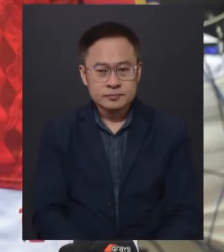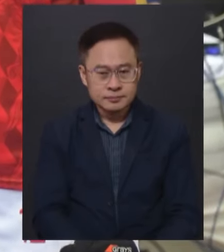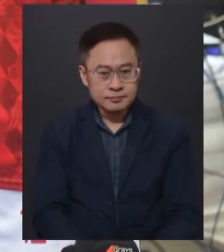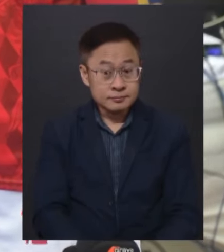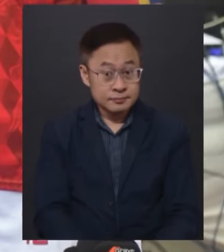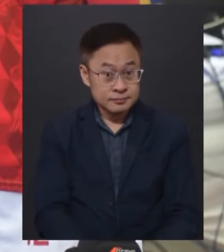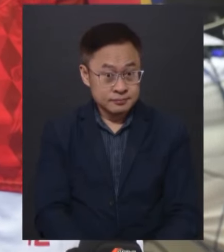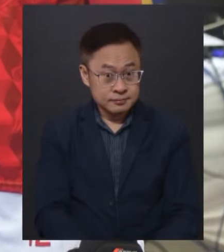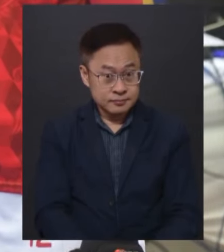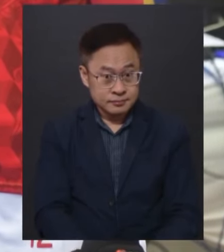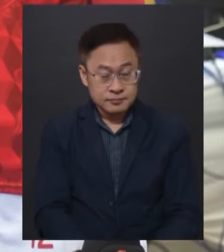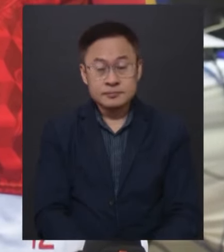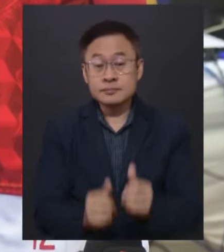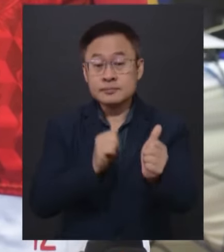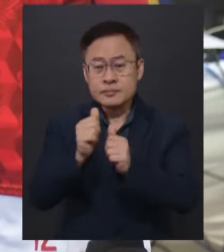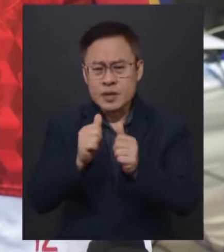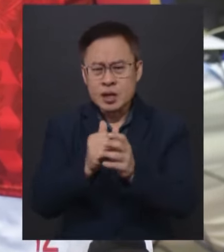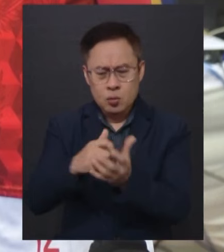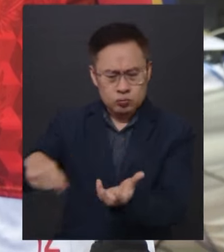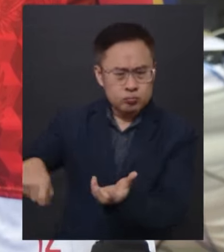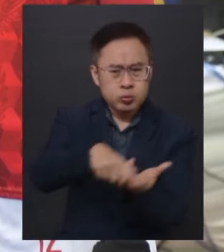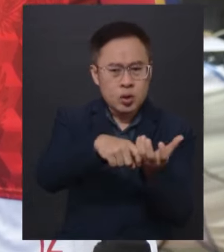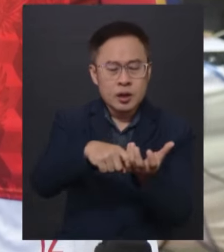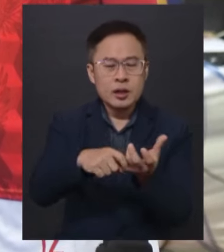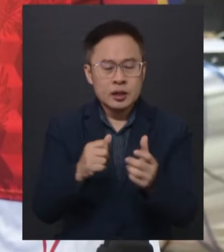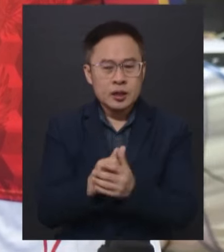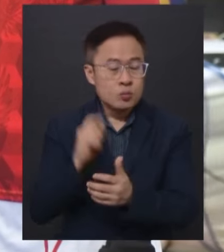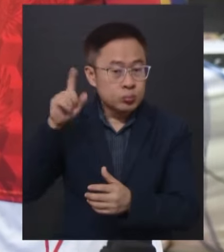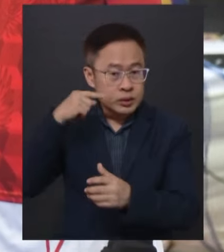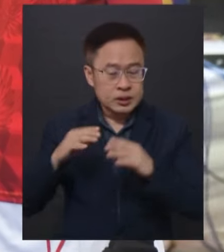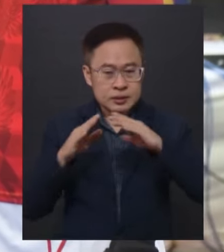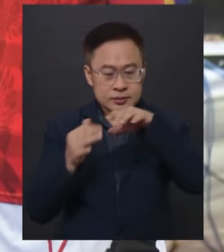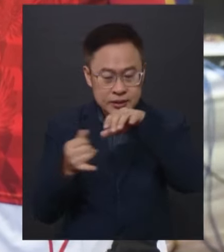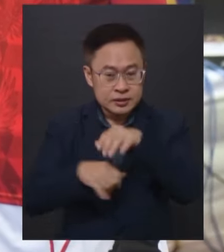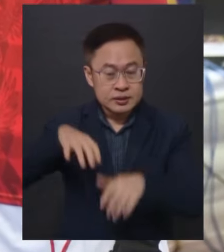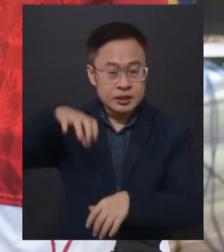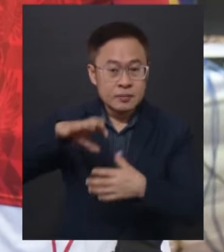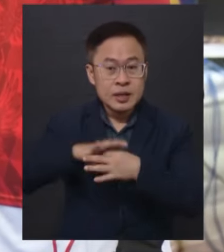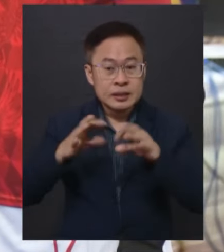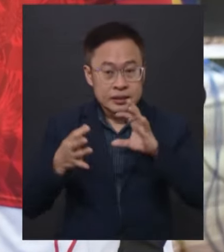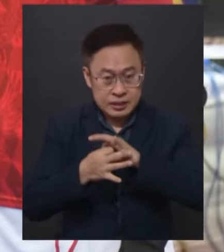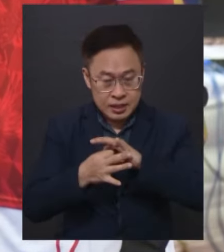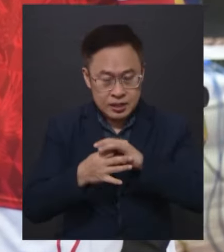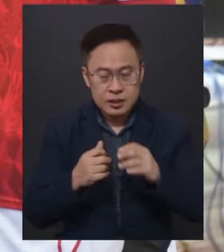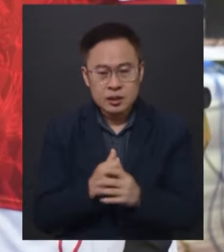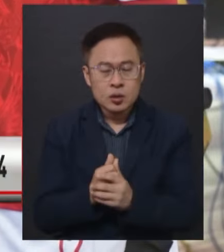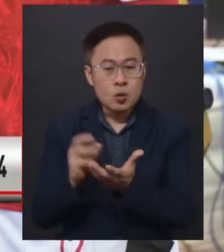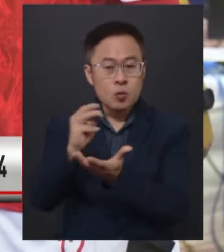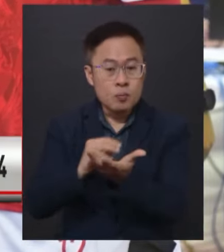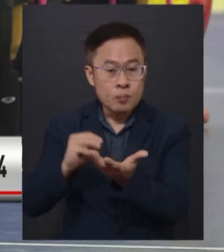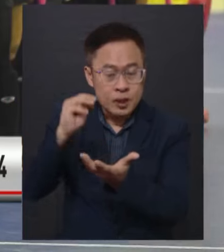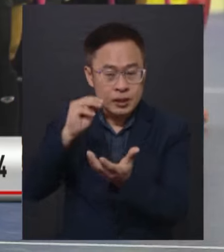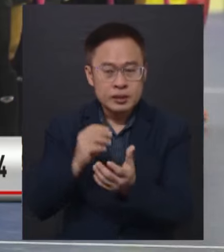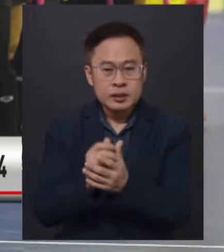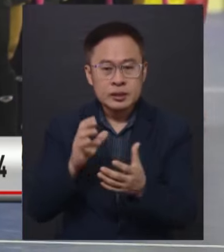ค่ะการแข่งขันฮอกกี้หญิงอดออชน Cup 224ที่สนามกีฬาอเนกประสงค์มหาวิทยาลัย